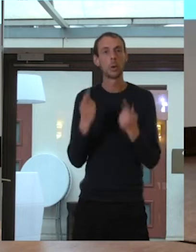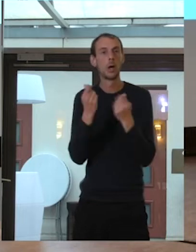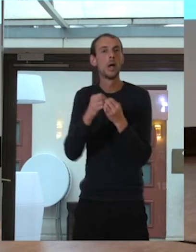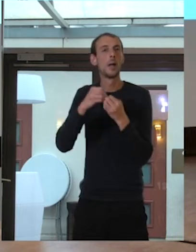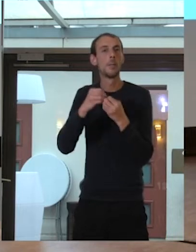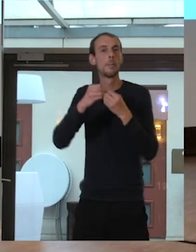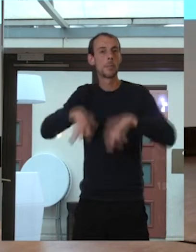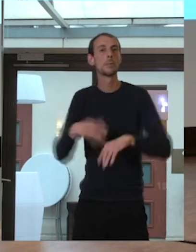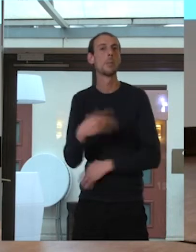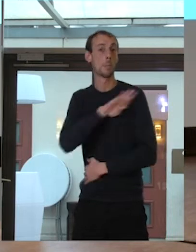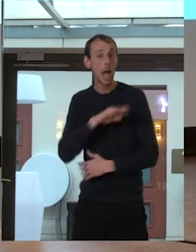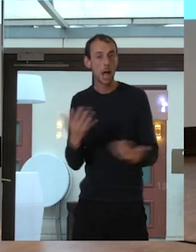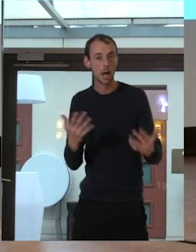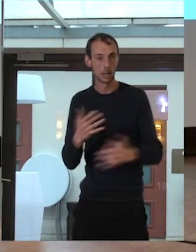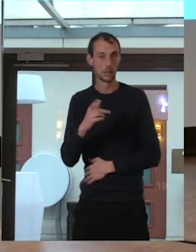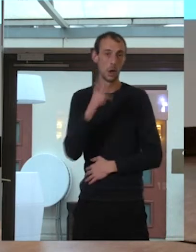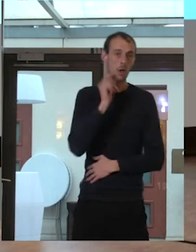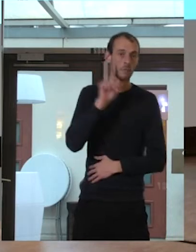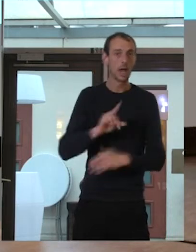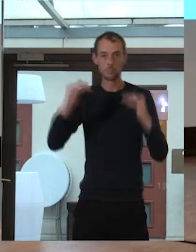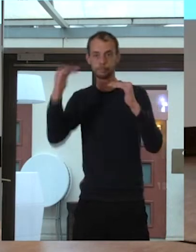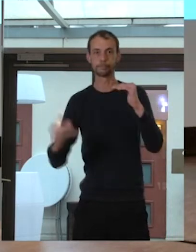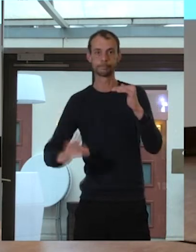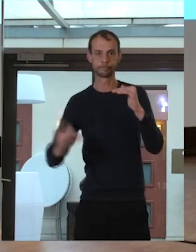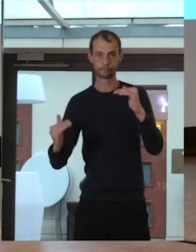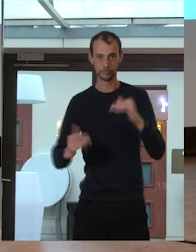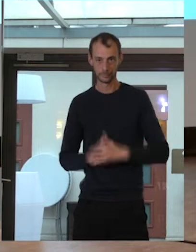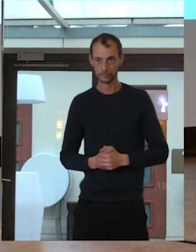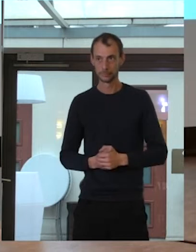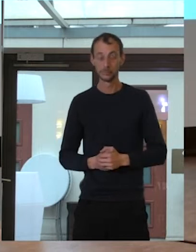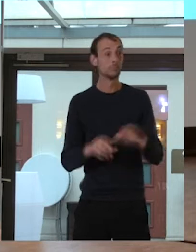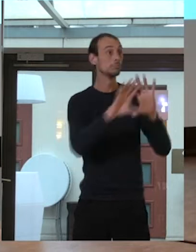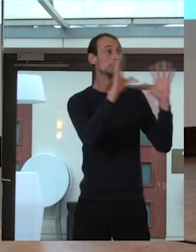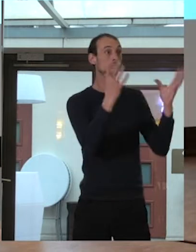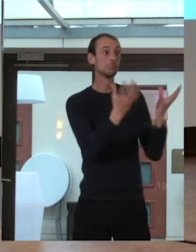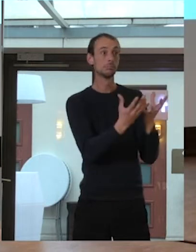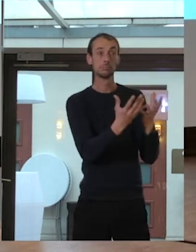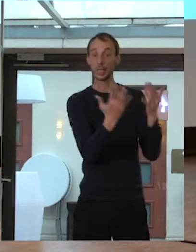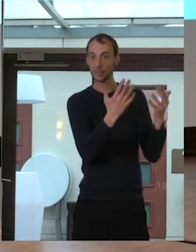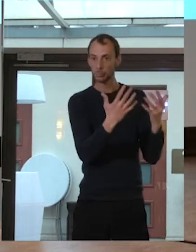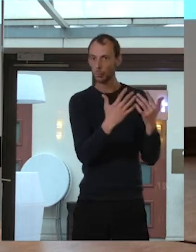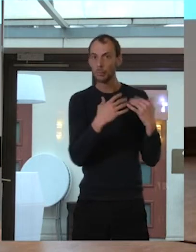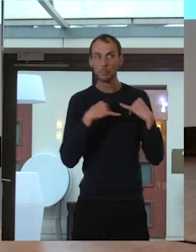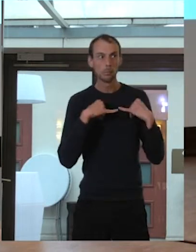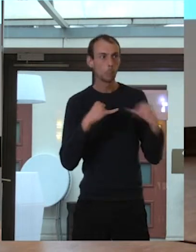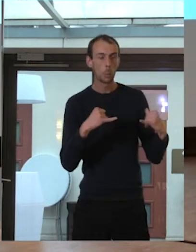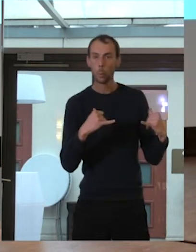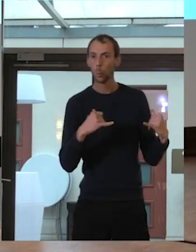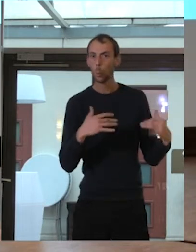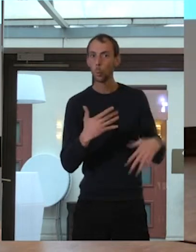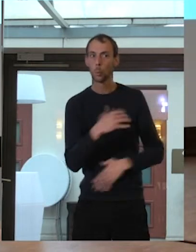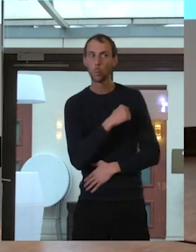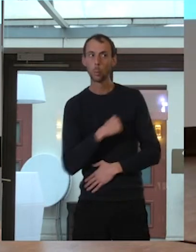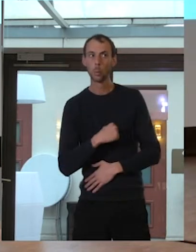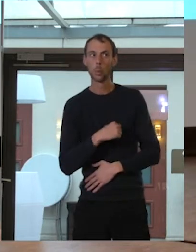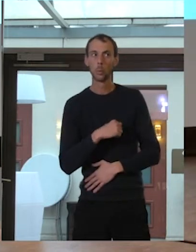inégalités entre les femmes et les hommes. Ces chiffres, absolument vertigineux, nous donnent un ordre de grandeur. C'est une estimation, bien